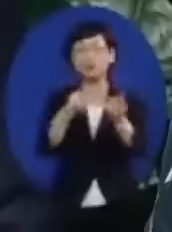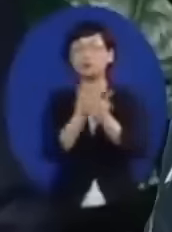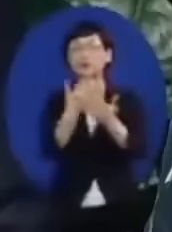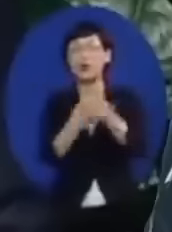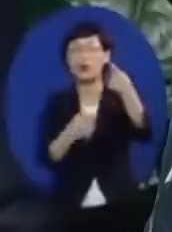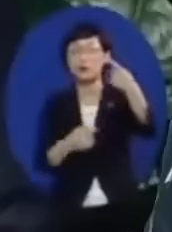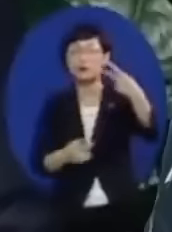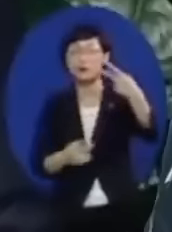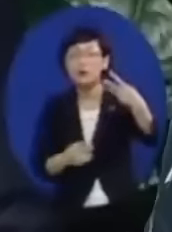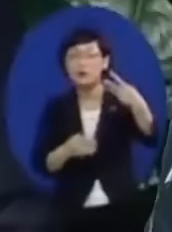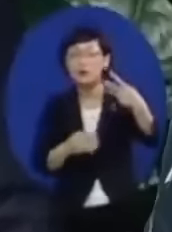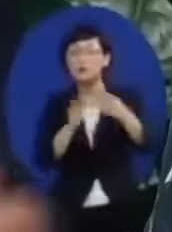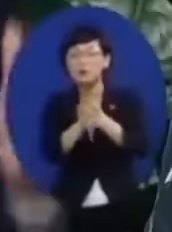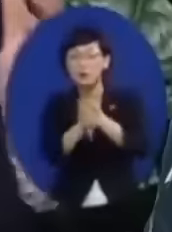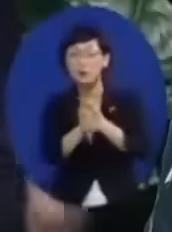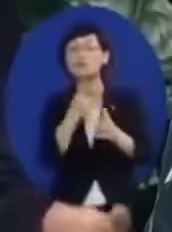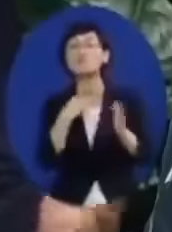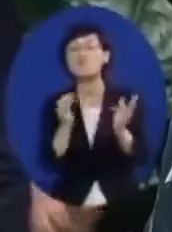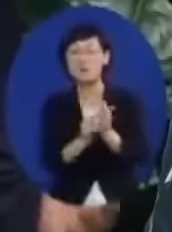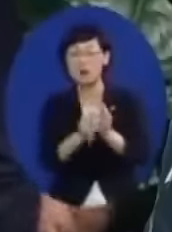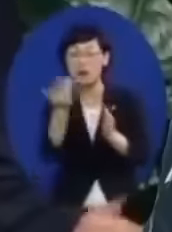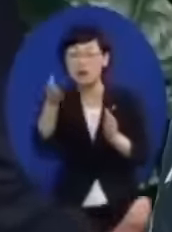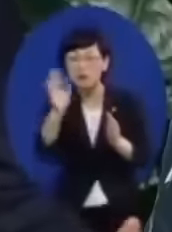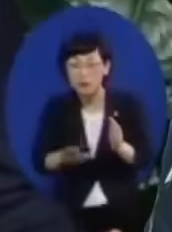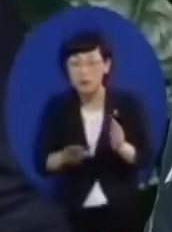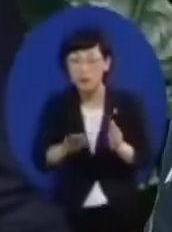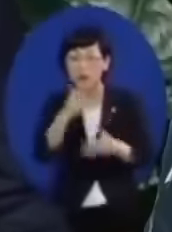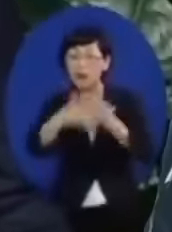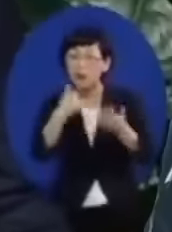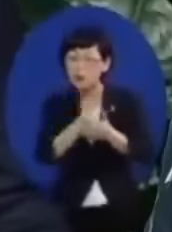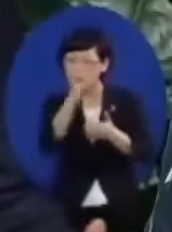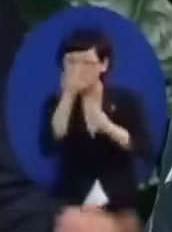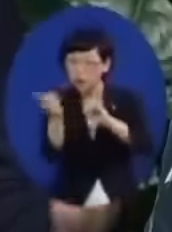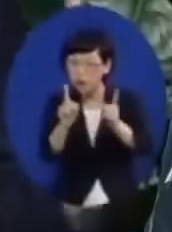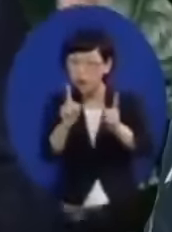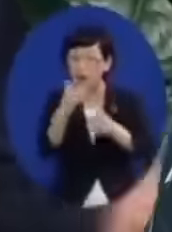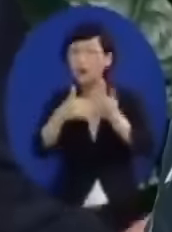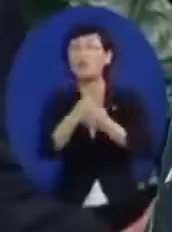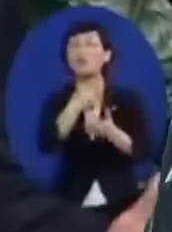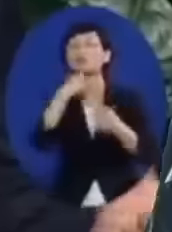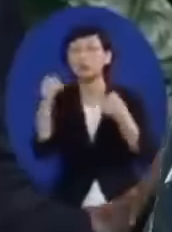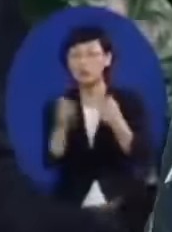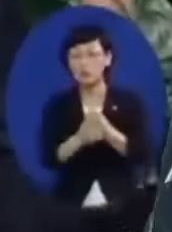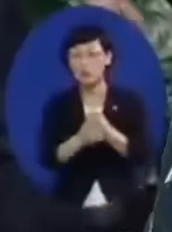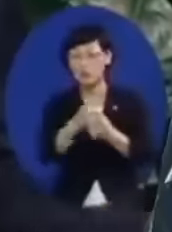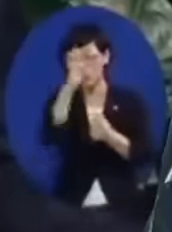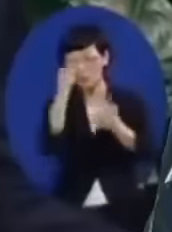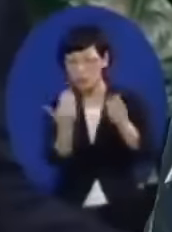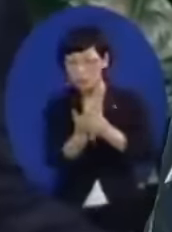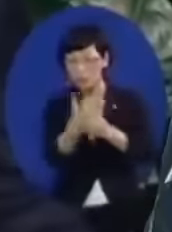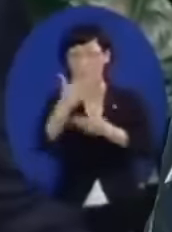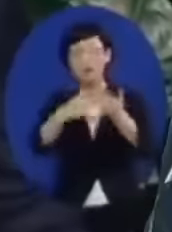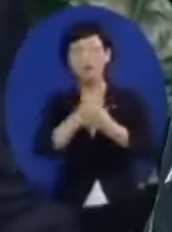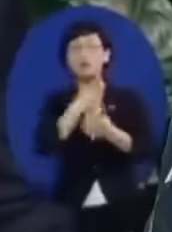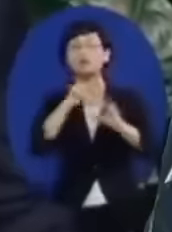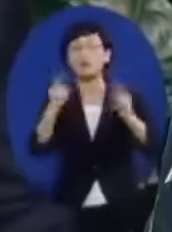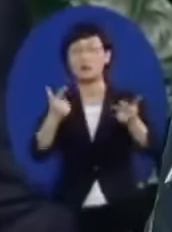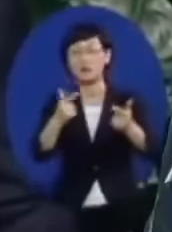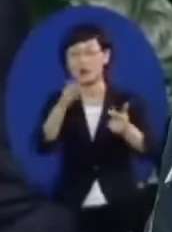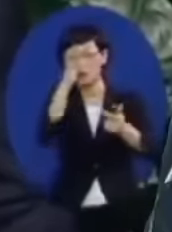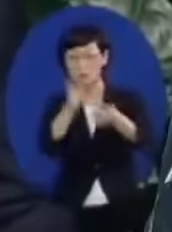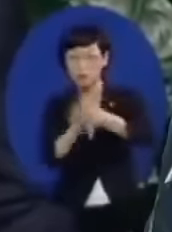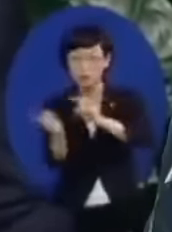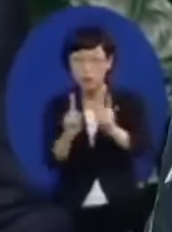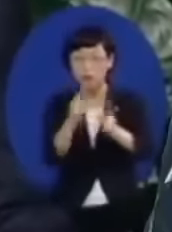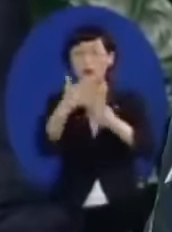번이나 기도했습니다. 왜? 병 나는 것은 하나님의 뜻이니까. 병 드는 것은 하나님의 뜻이 아니고 병 나는 것이